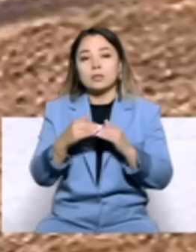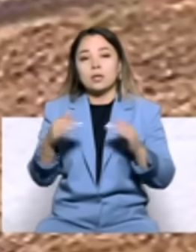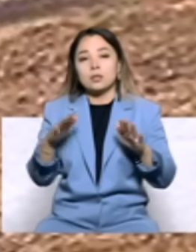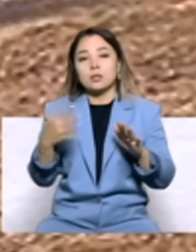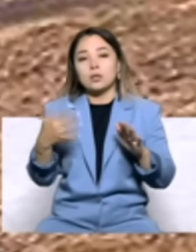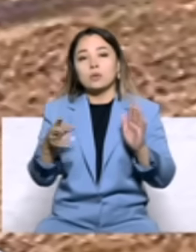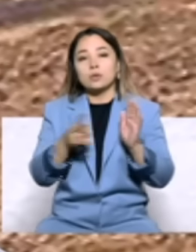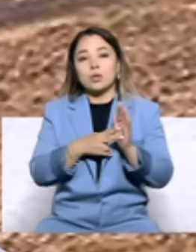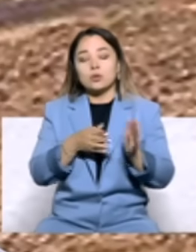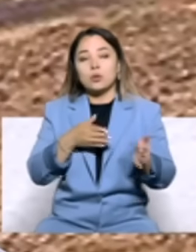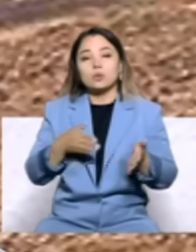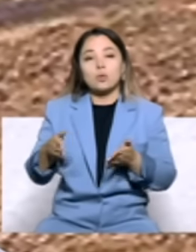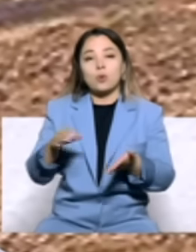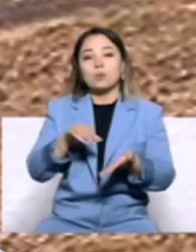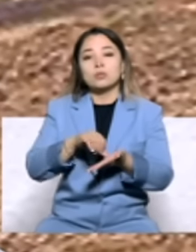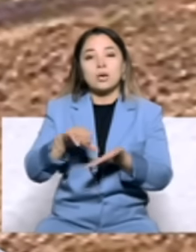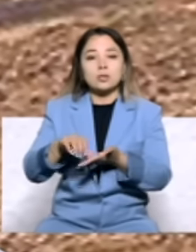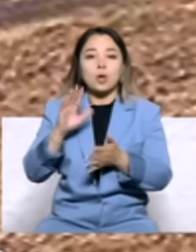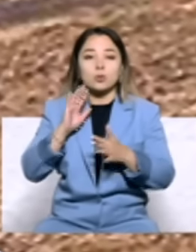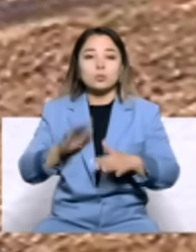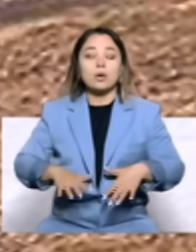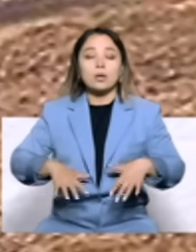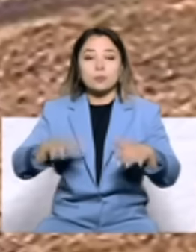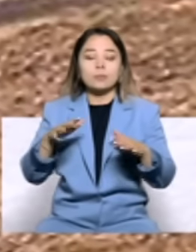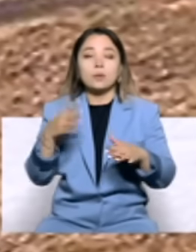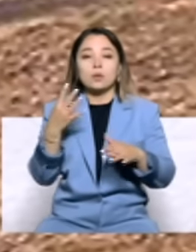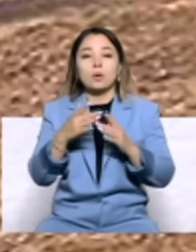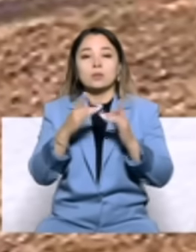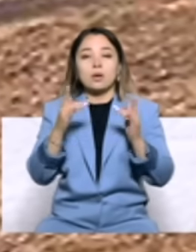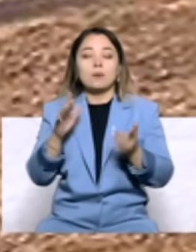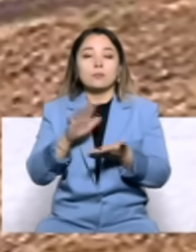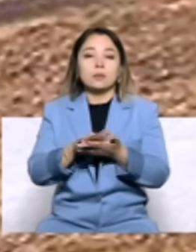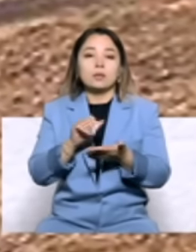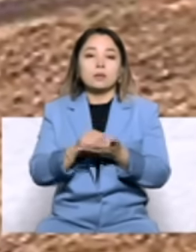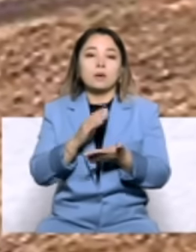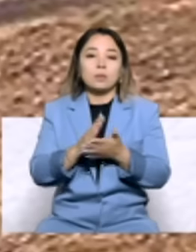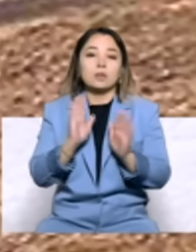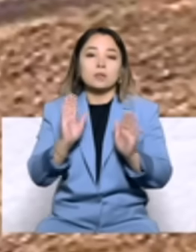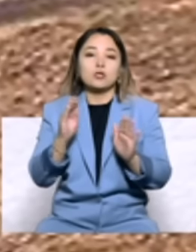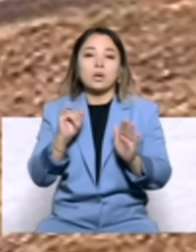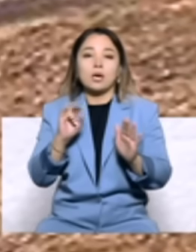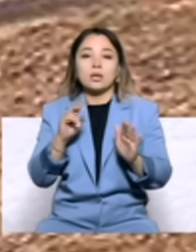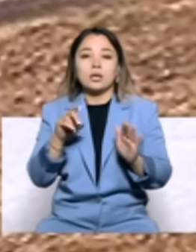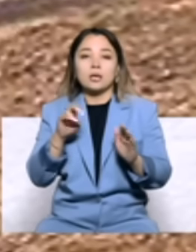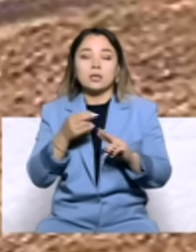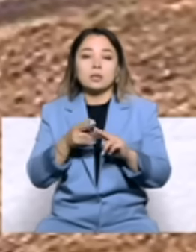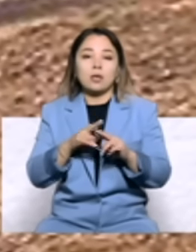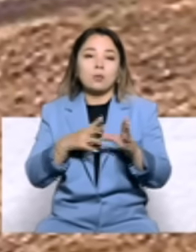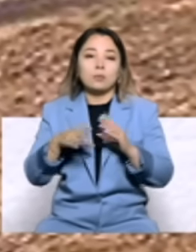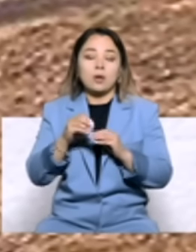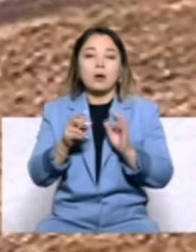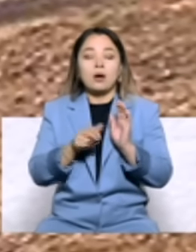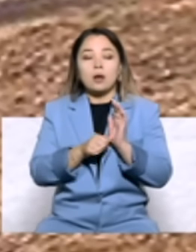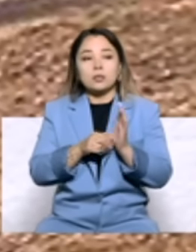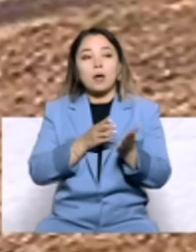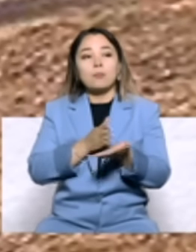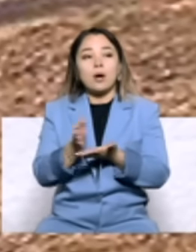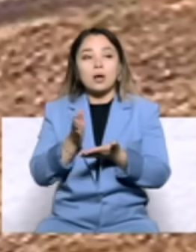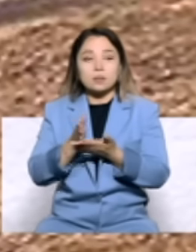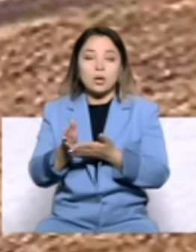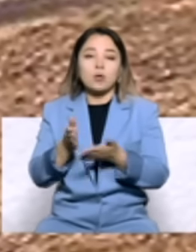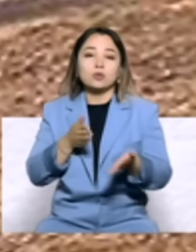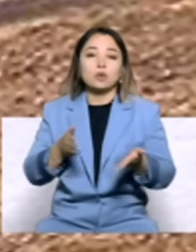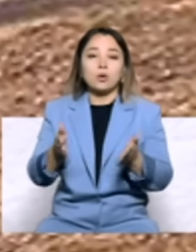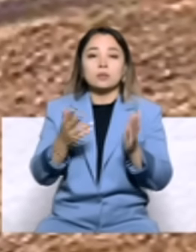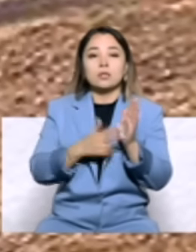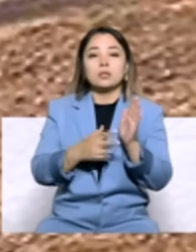деңгейдегі 57 жол учаскесін су шайып, 4 көпір зақымданған. Тек Жангелдин ауданында барлық 6 бағыттағы жол